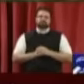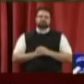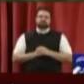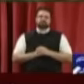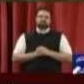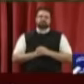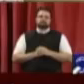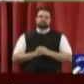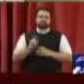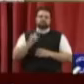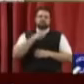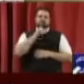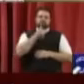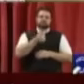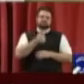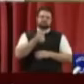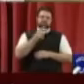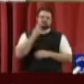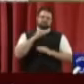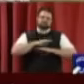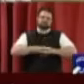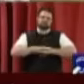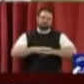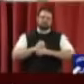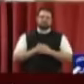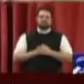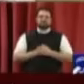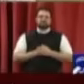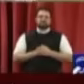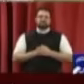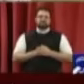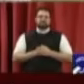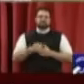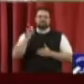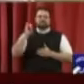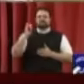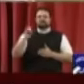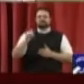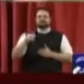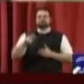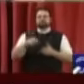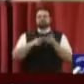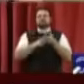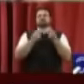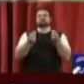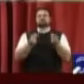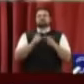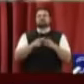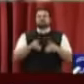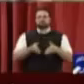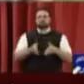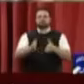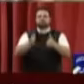N-am comentat nimic, am văzut că asta a cu minte. Asta a cu minte. Călătorul îi șade bine cu drumul, mai zisea românul. Da.